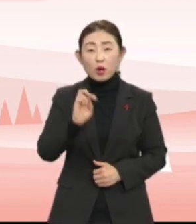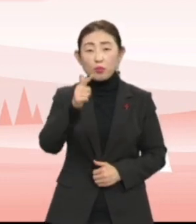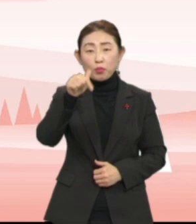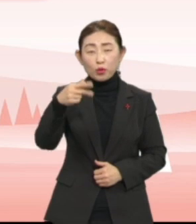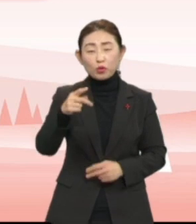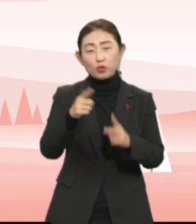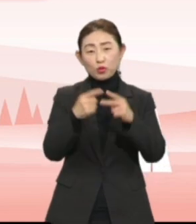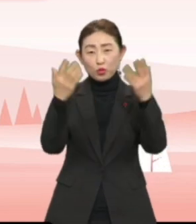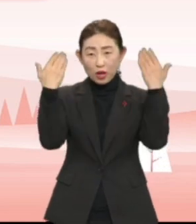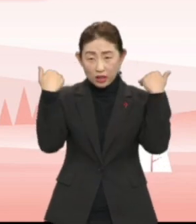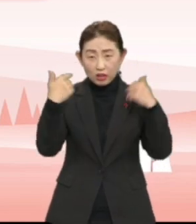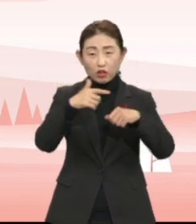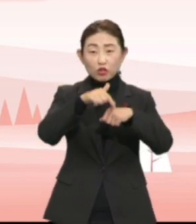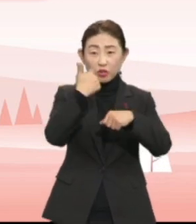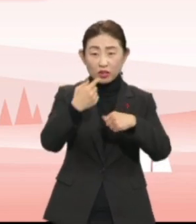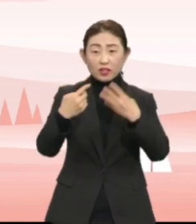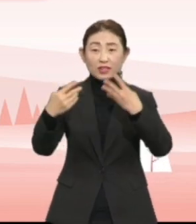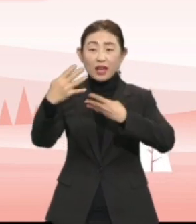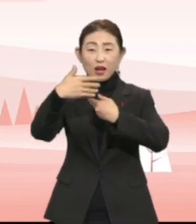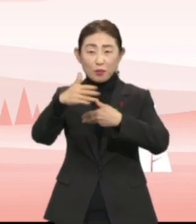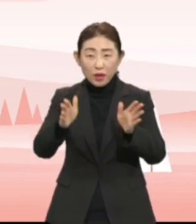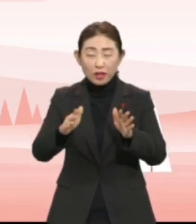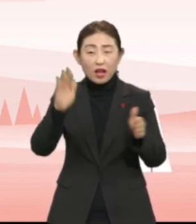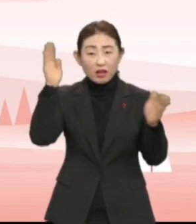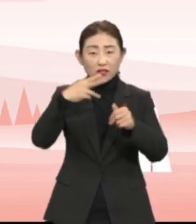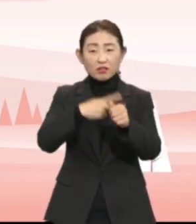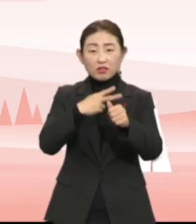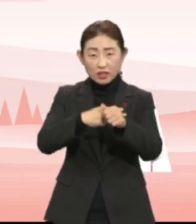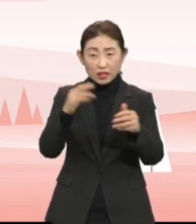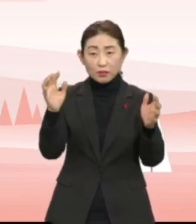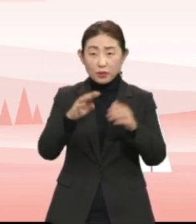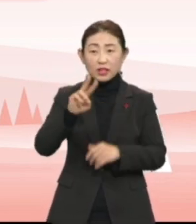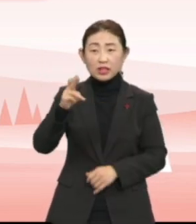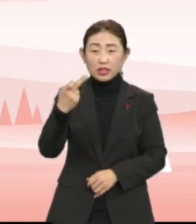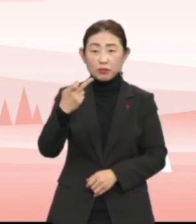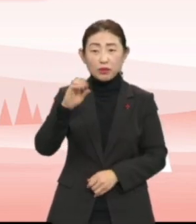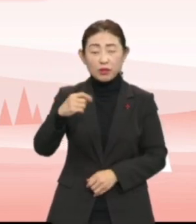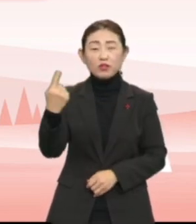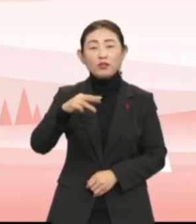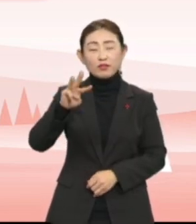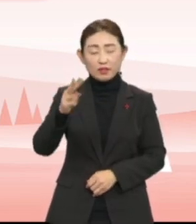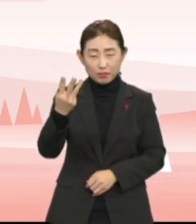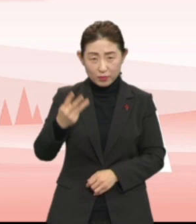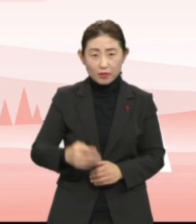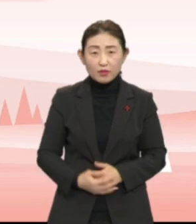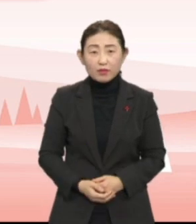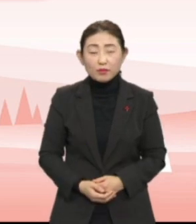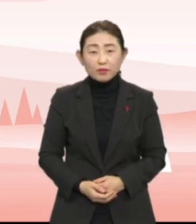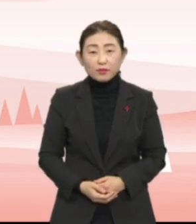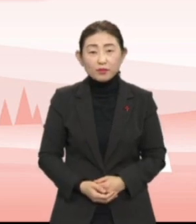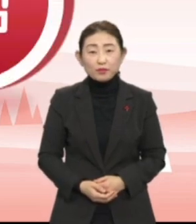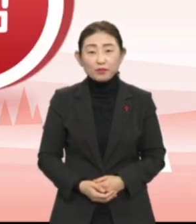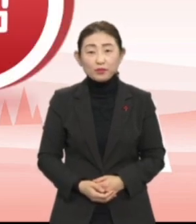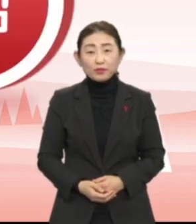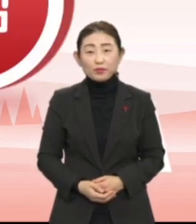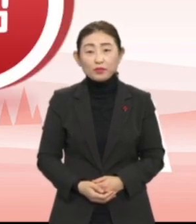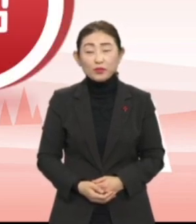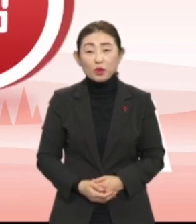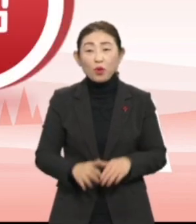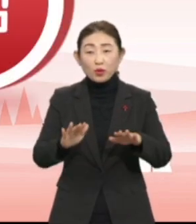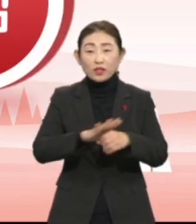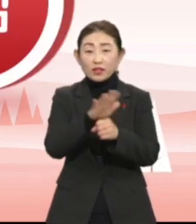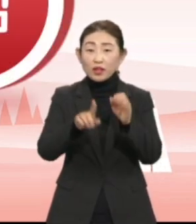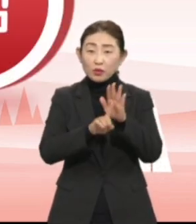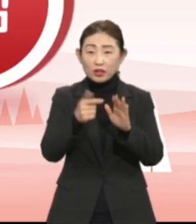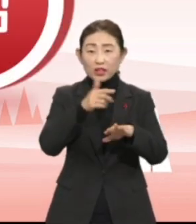대전 목동초등학교 6학년 4반 학생 및 교사 일동 12만 1,300원 보내주셨습니다. 오늘